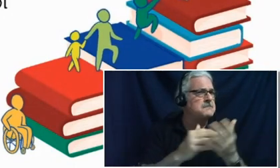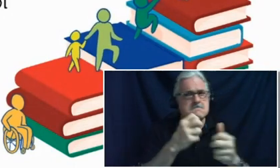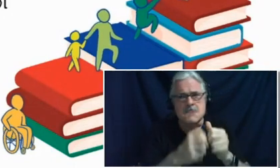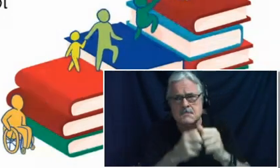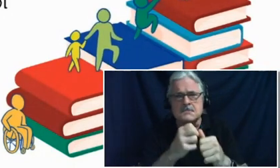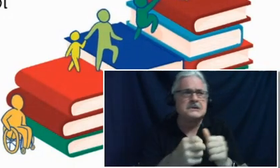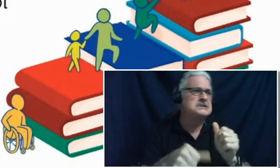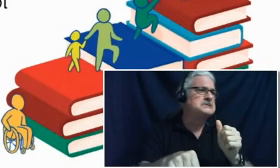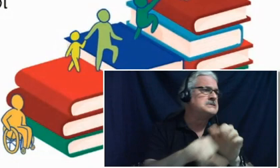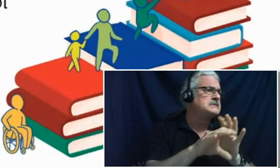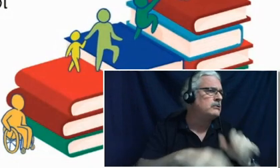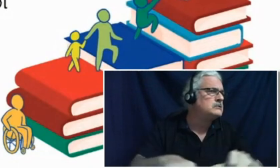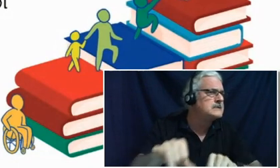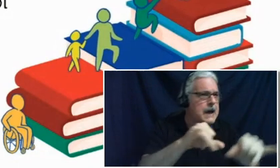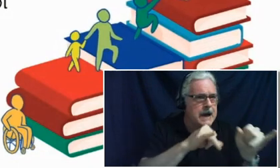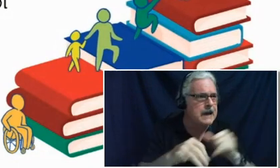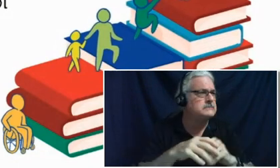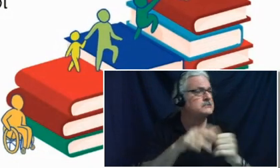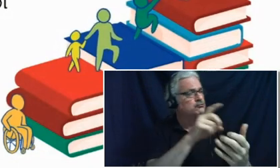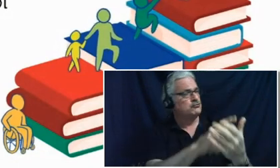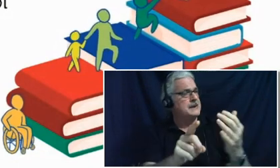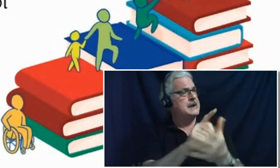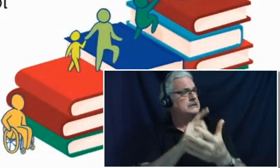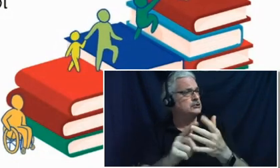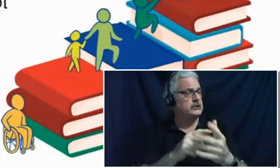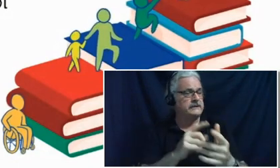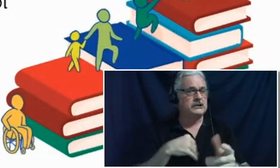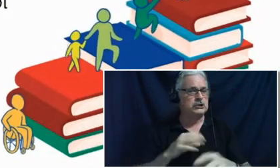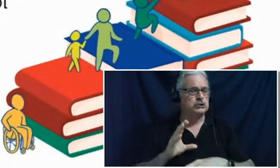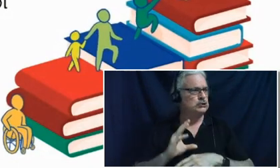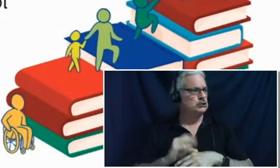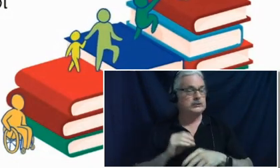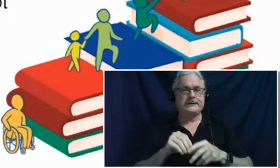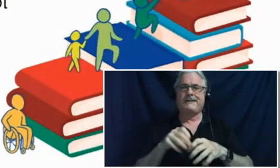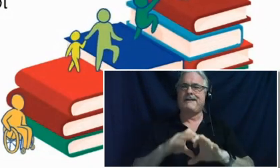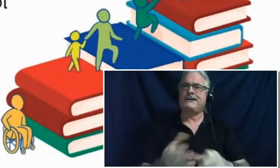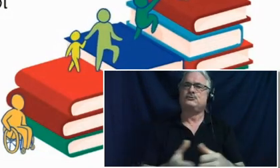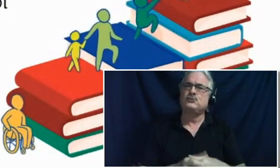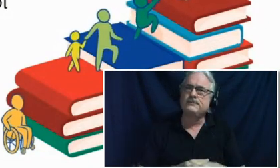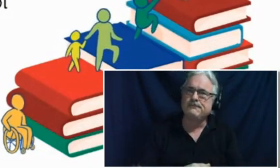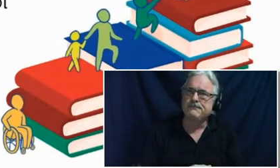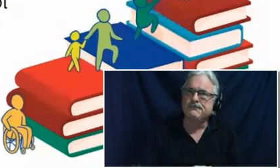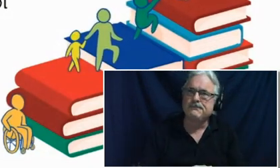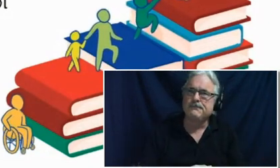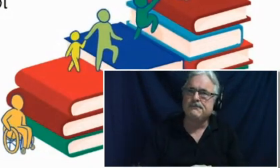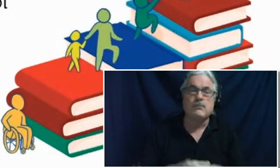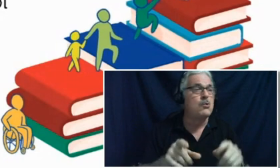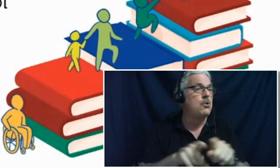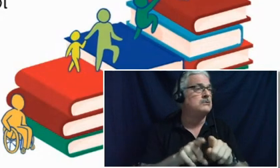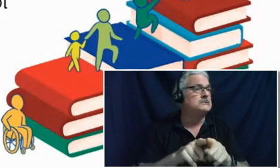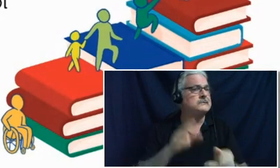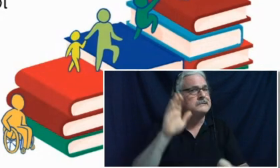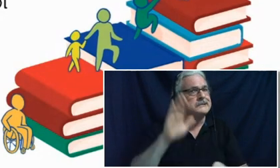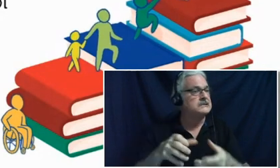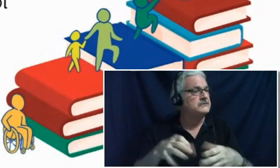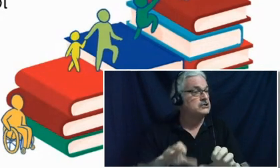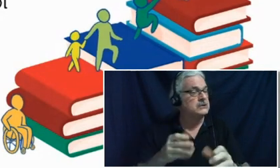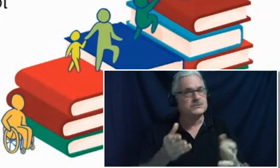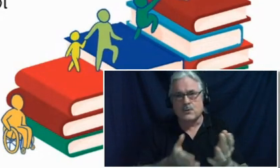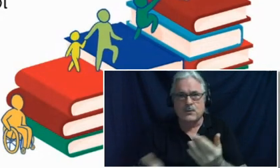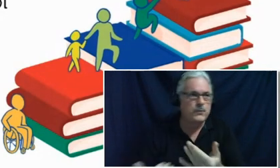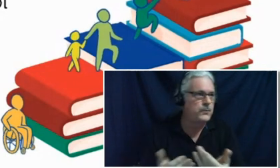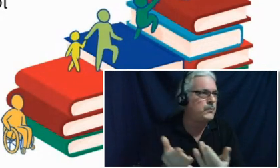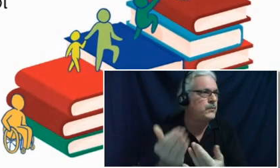stéréotypes, la discrimination signifient que des millions d'élèves sont marginalisés dans les salles de classe. Ça veut dire qu'ils sont moins susceptibles de progresser dans leur